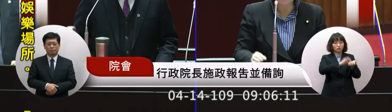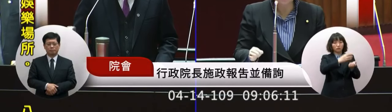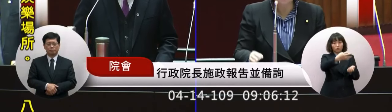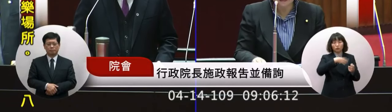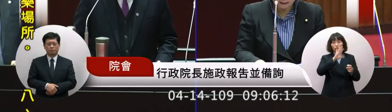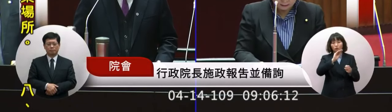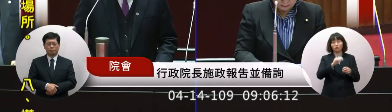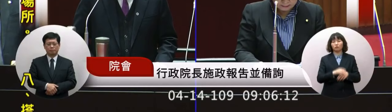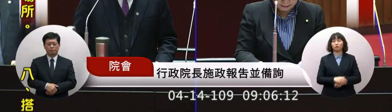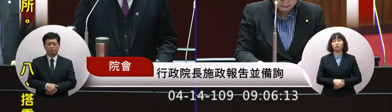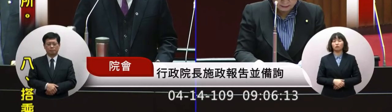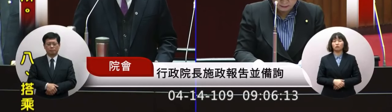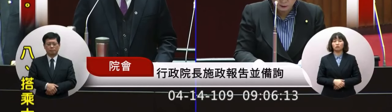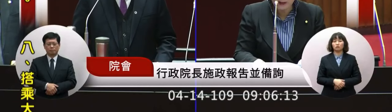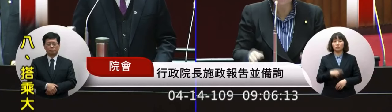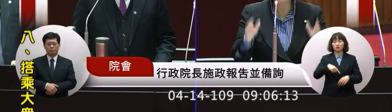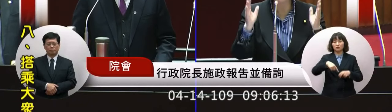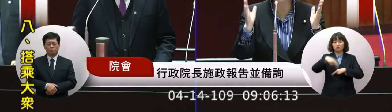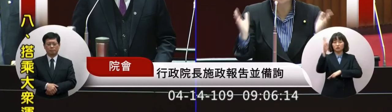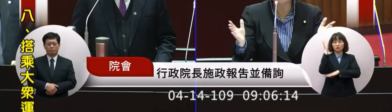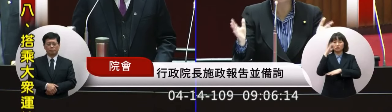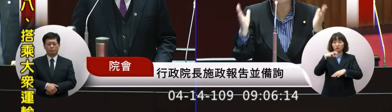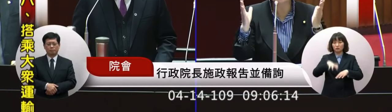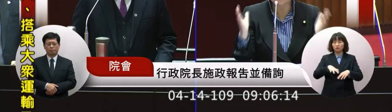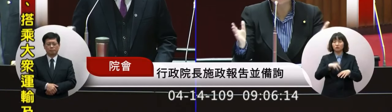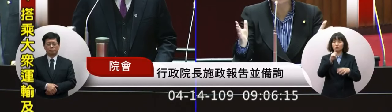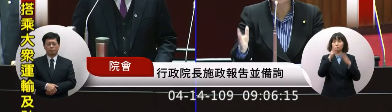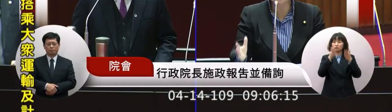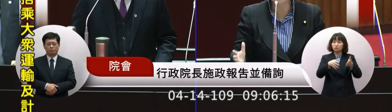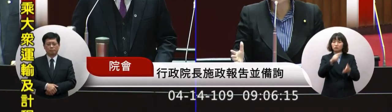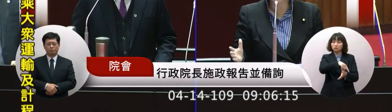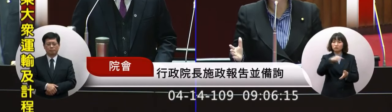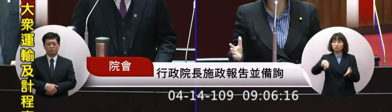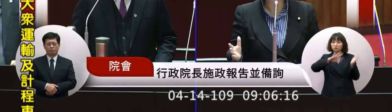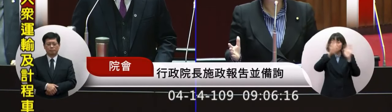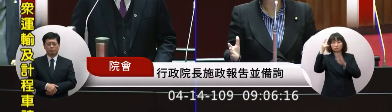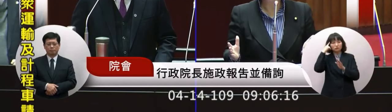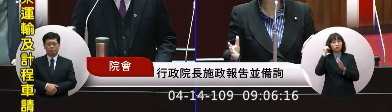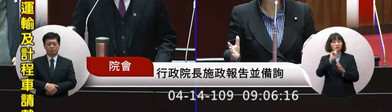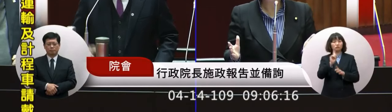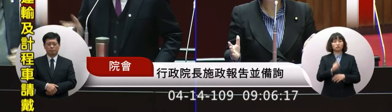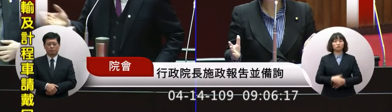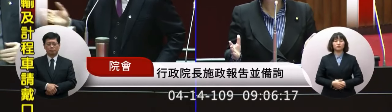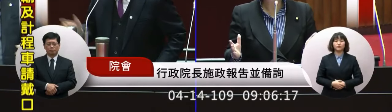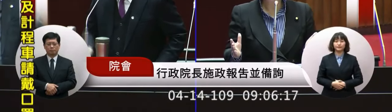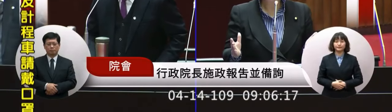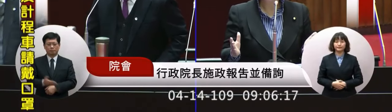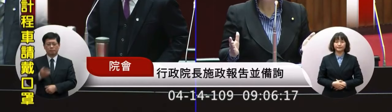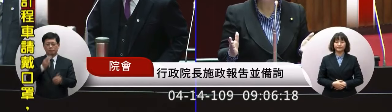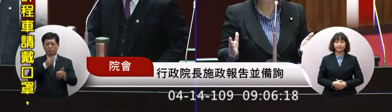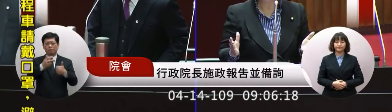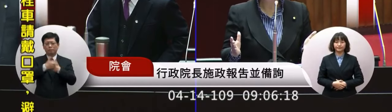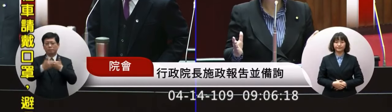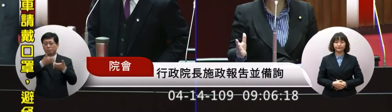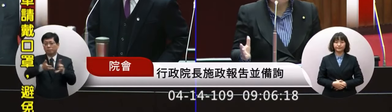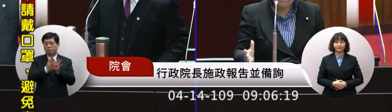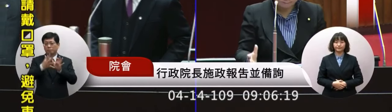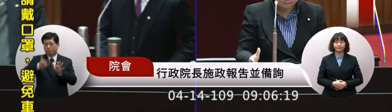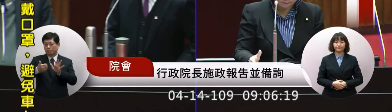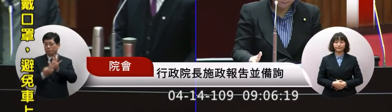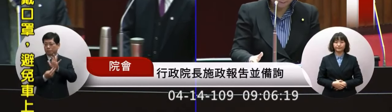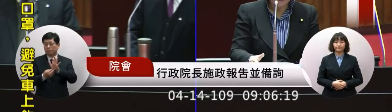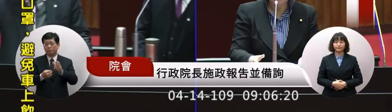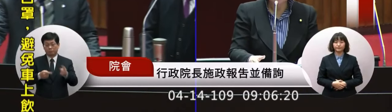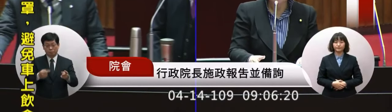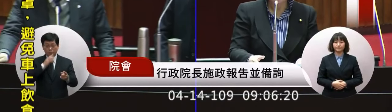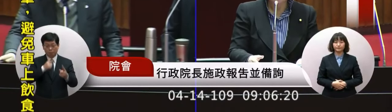还有，请问院长，在行政机关，您的态度跟答案是什么呢？ 请 卫福部说明。 跟委员说明，有